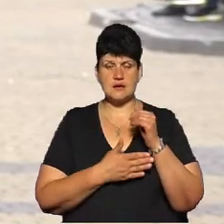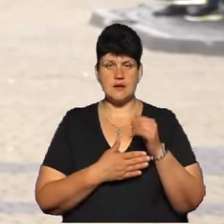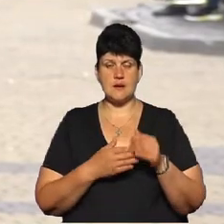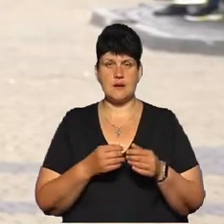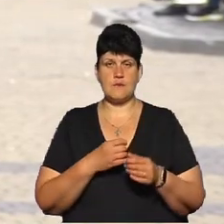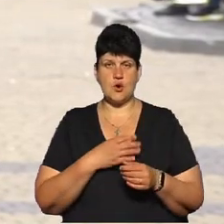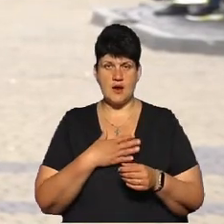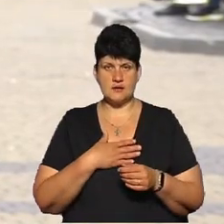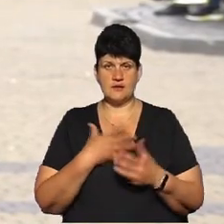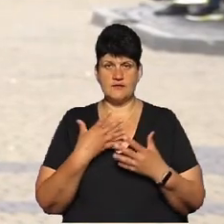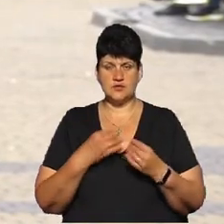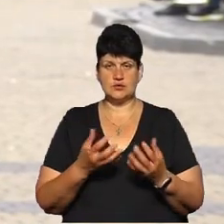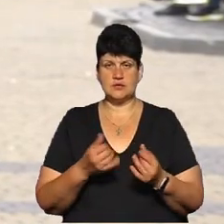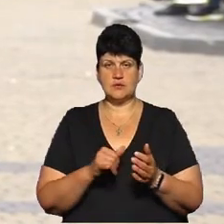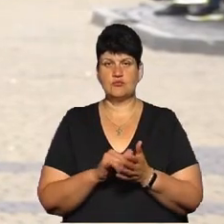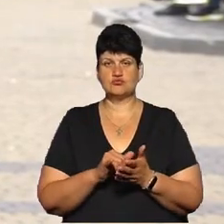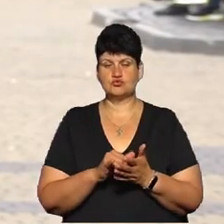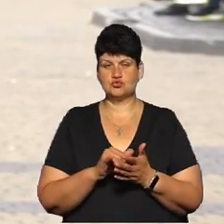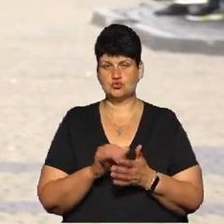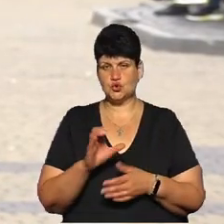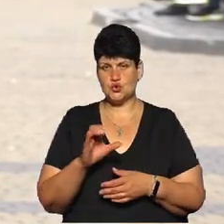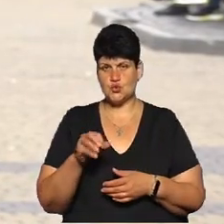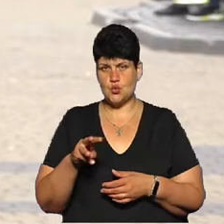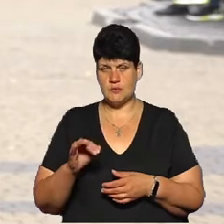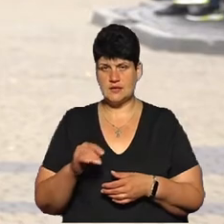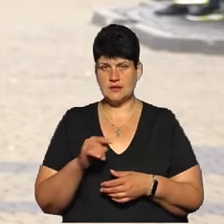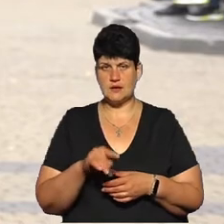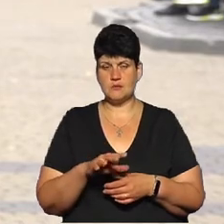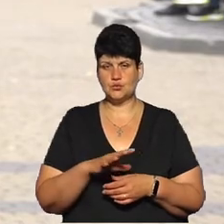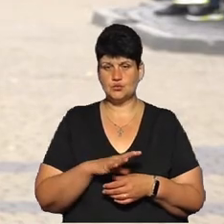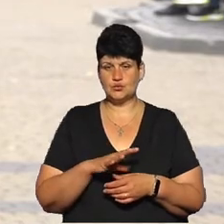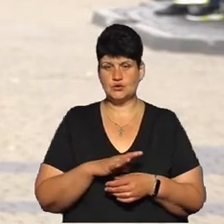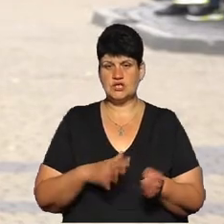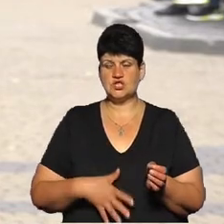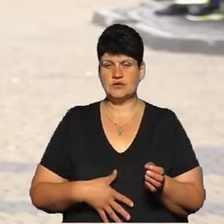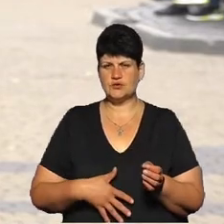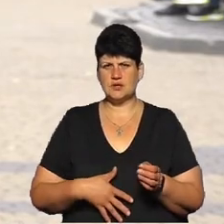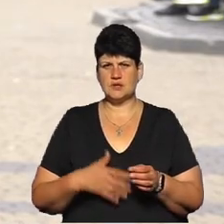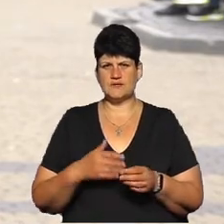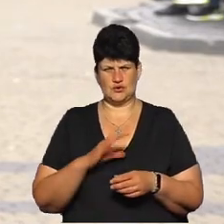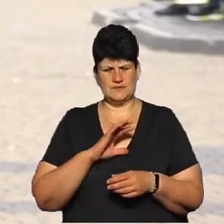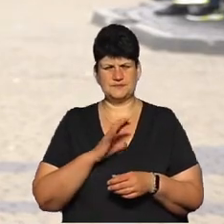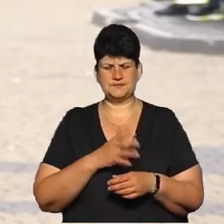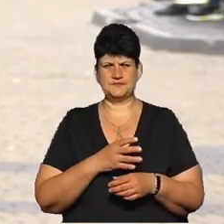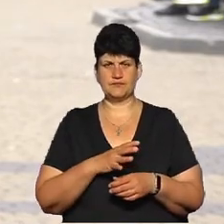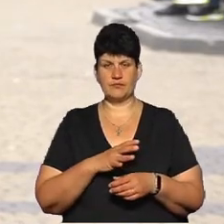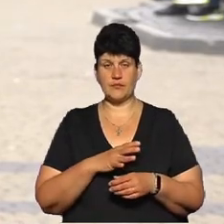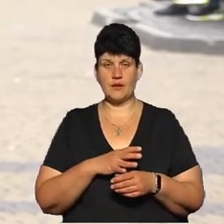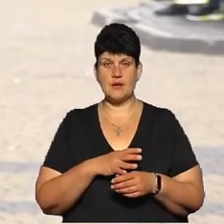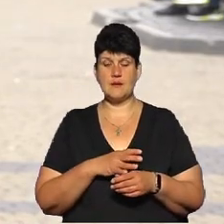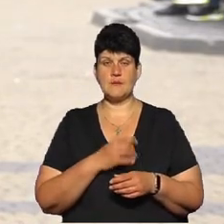самими Сумами за Чернігом, там що цей, то у нього тут було на животі. Воно досить таке сильне було це поранення. Він був в